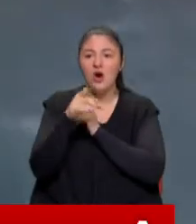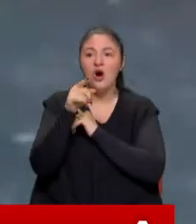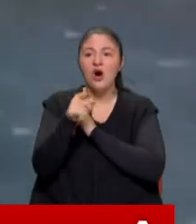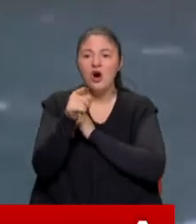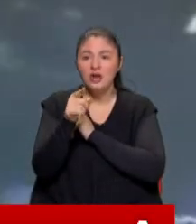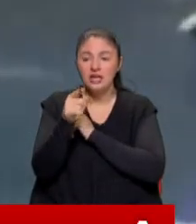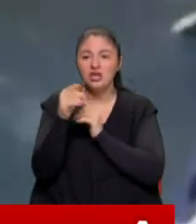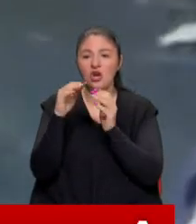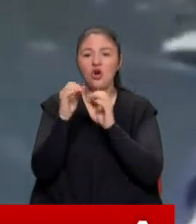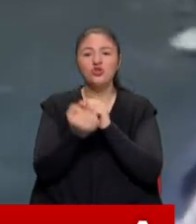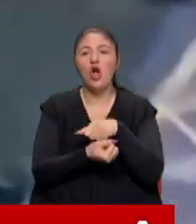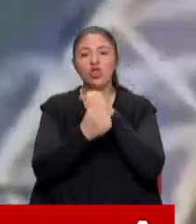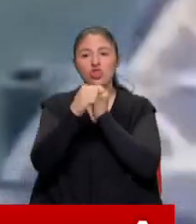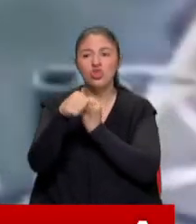Oradaki